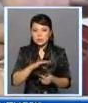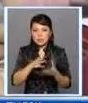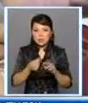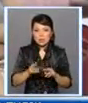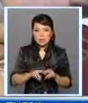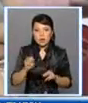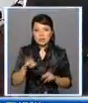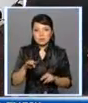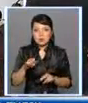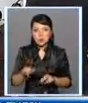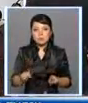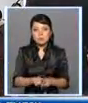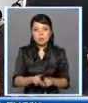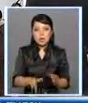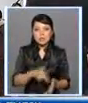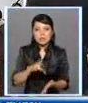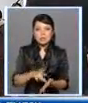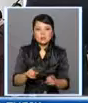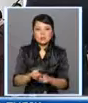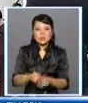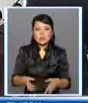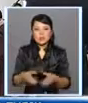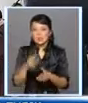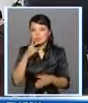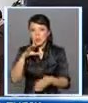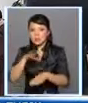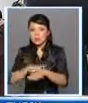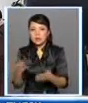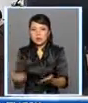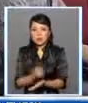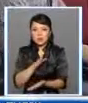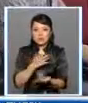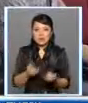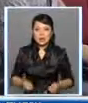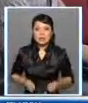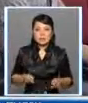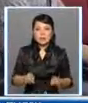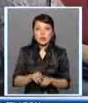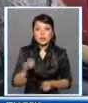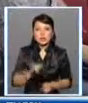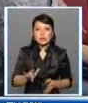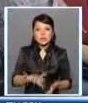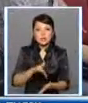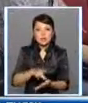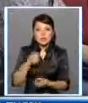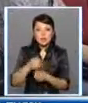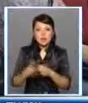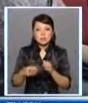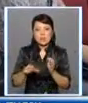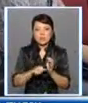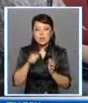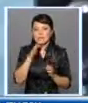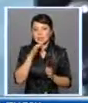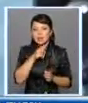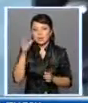өнімдердің жартысына жуығы Атырау қаласындағы серіктестіктердің бірінен табылған. Қазір қылмысқа қатысы бар деген күдікпен Орал станциясының 36 жастағы